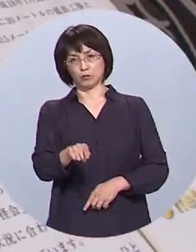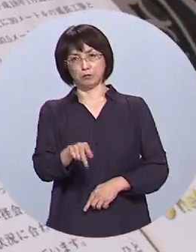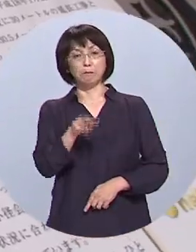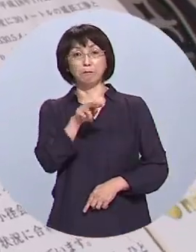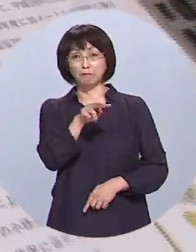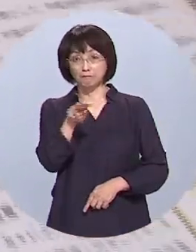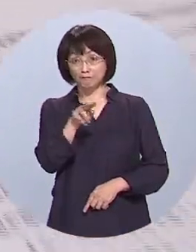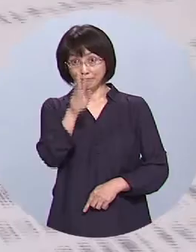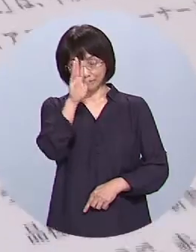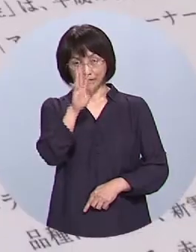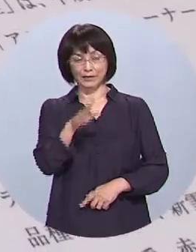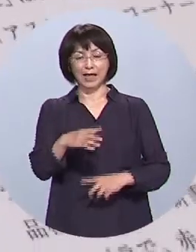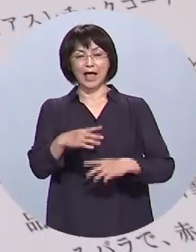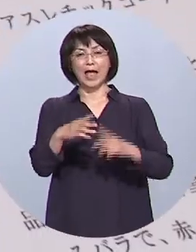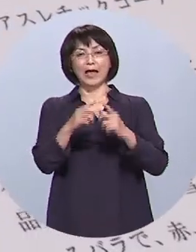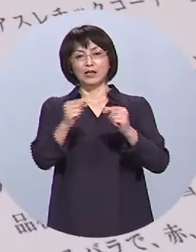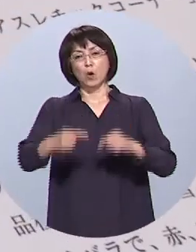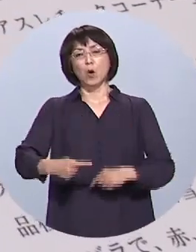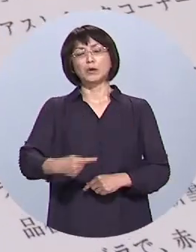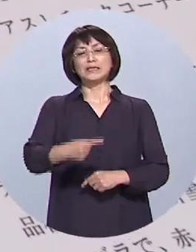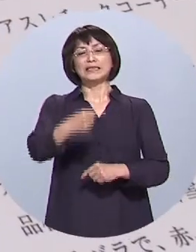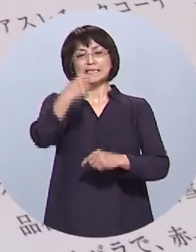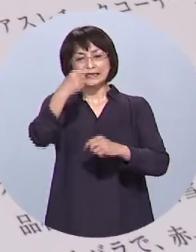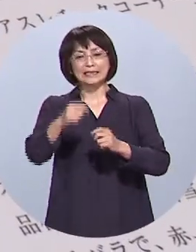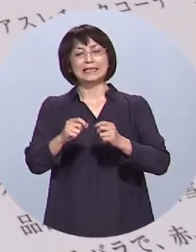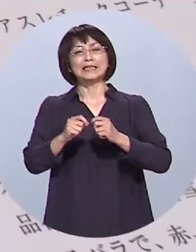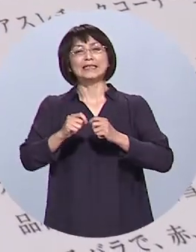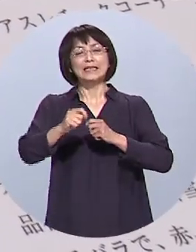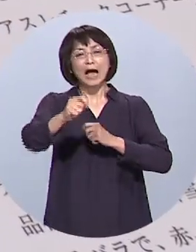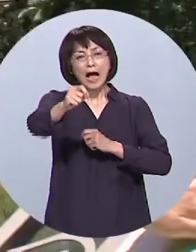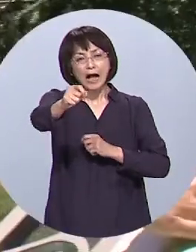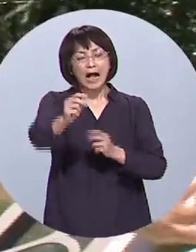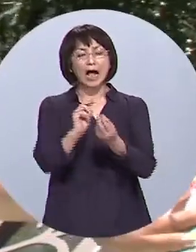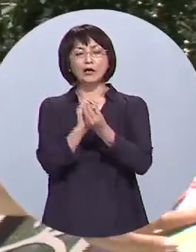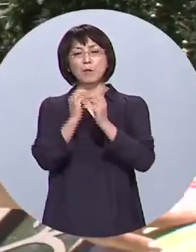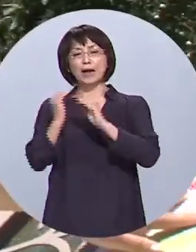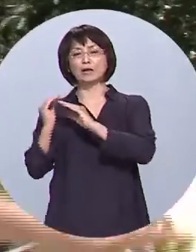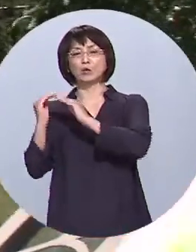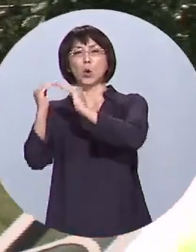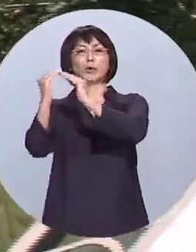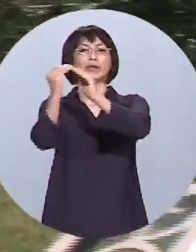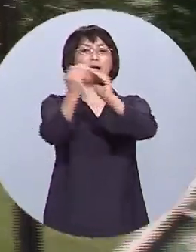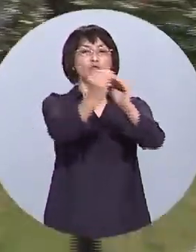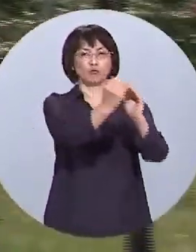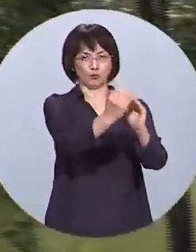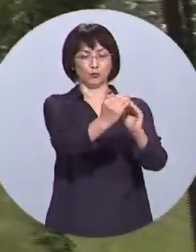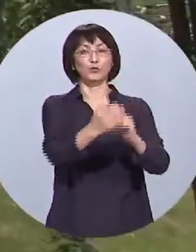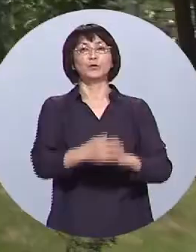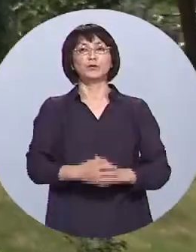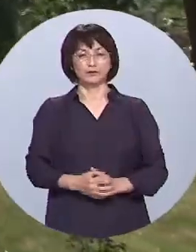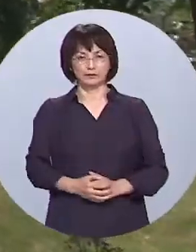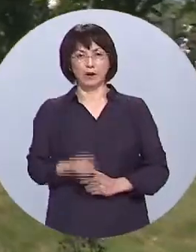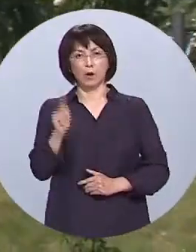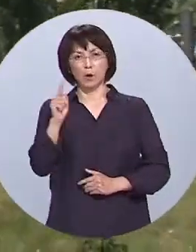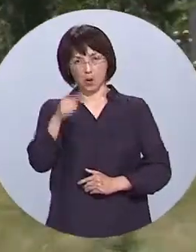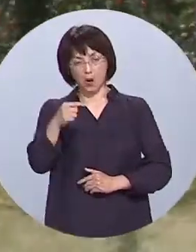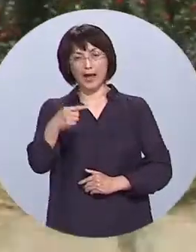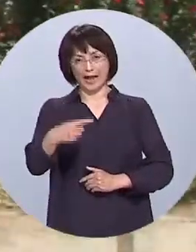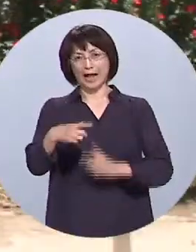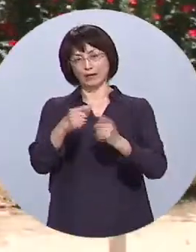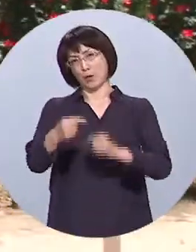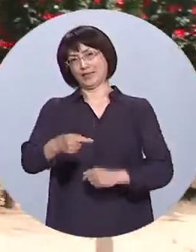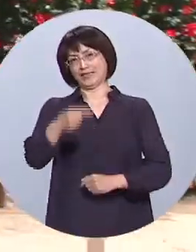ください。日本一長いバラのトンネルです。これが日本一だったんですね、この公園の。